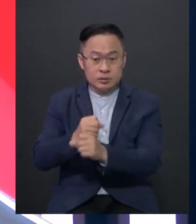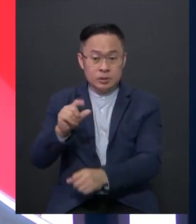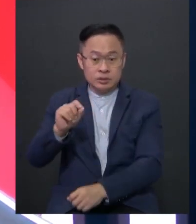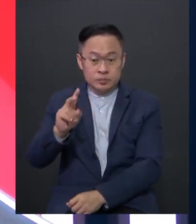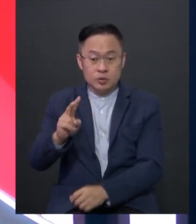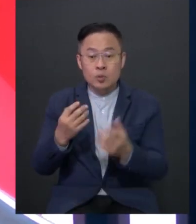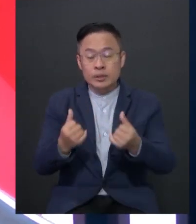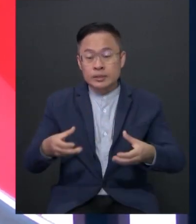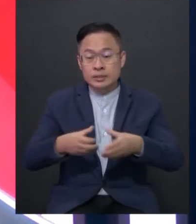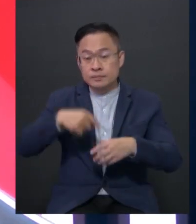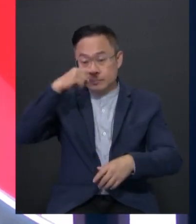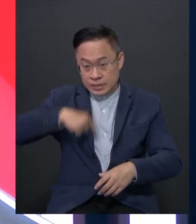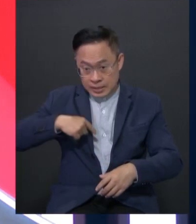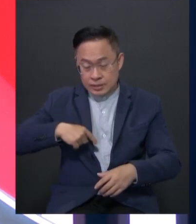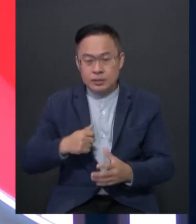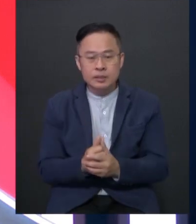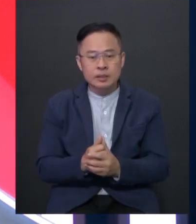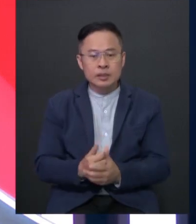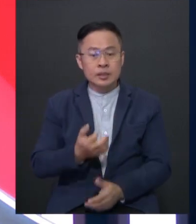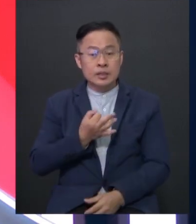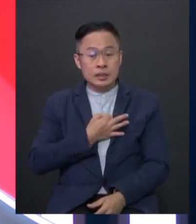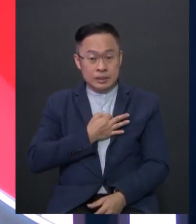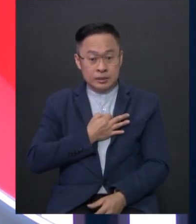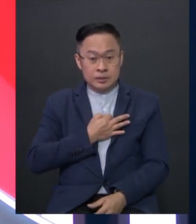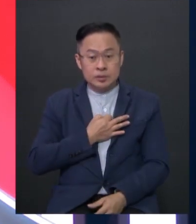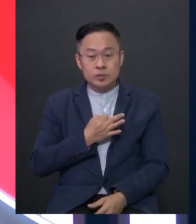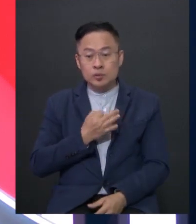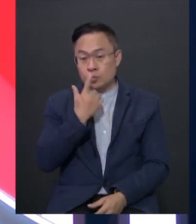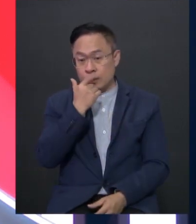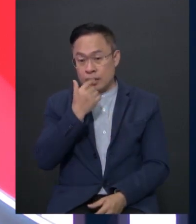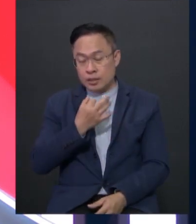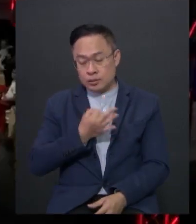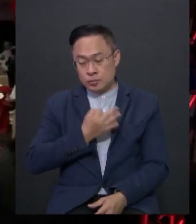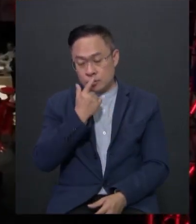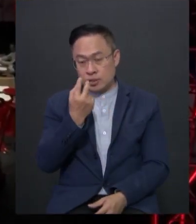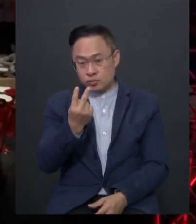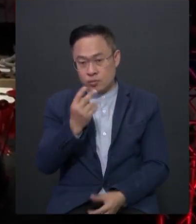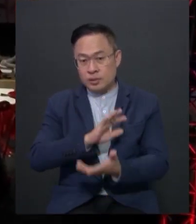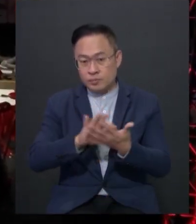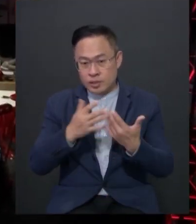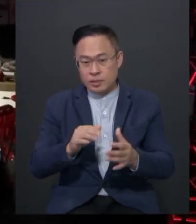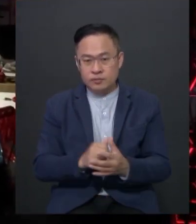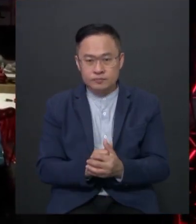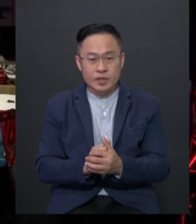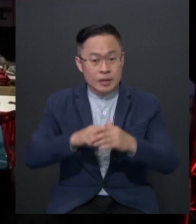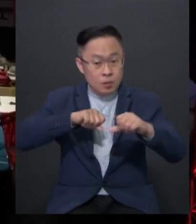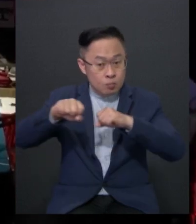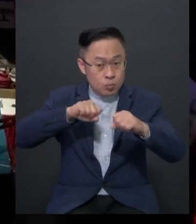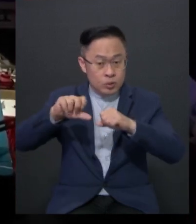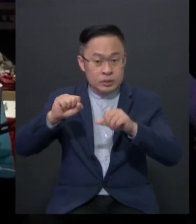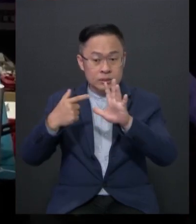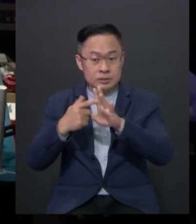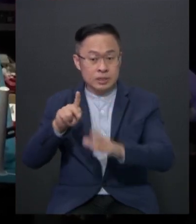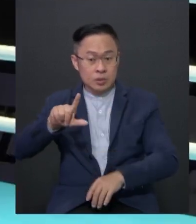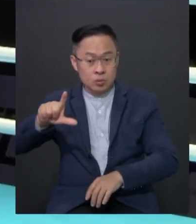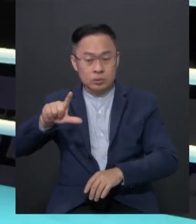อนนี้ทัพนักชกไทยนะคะก็การันตี2เหรียญทองแดงเป็นที่เรียบร้อยแล้วค่ะการแข่งขันมวยสากลชิ